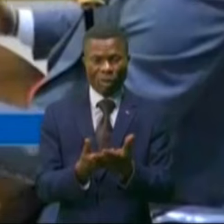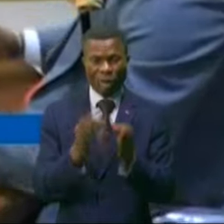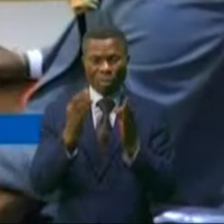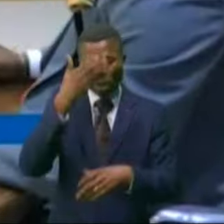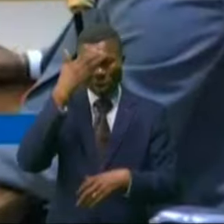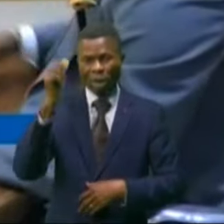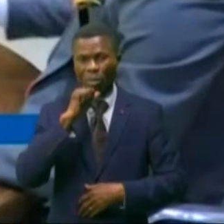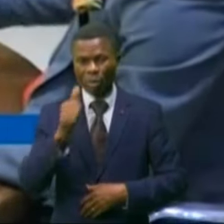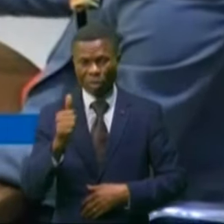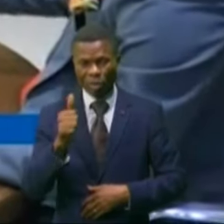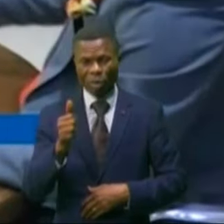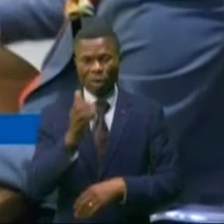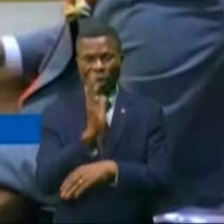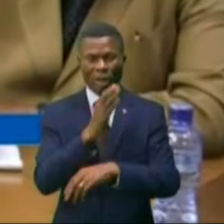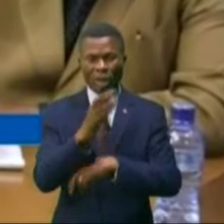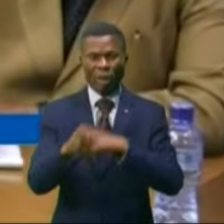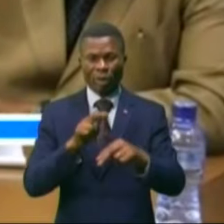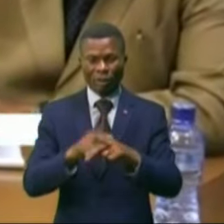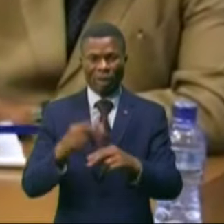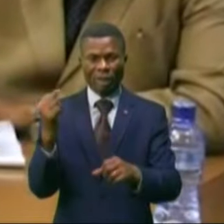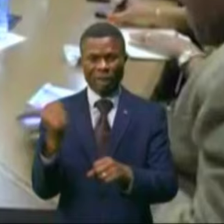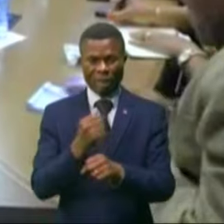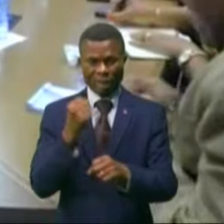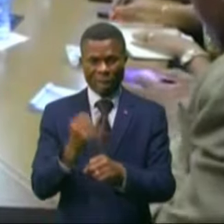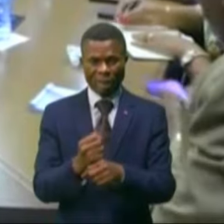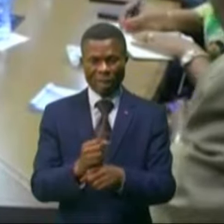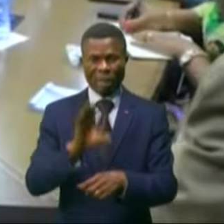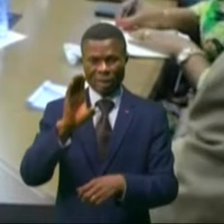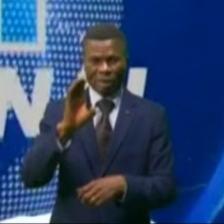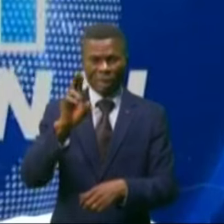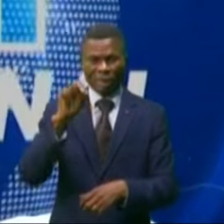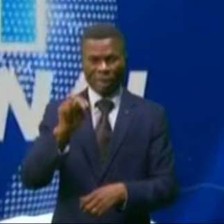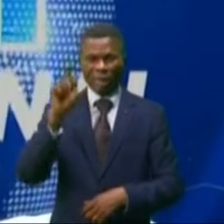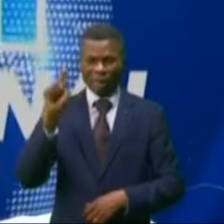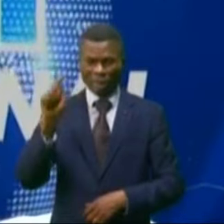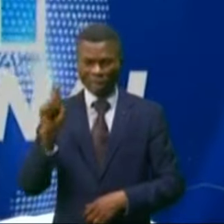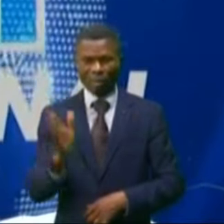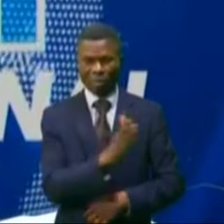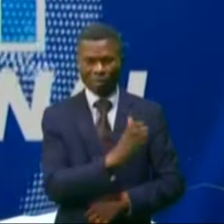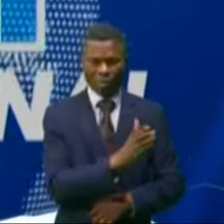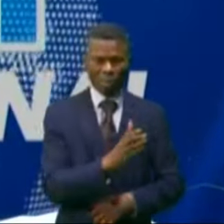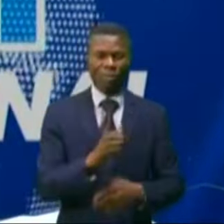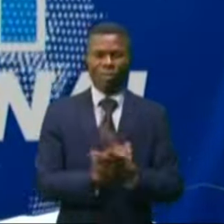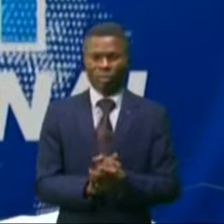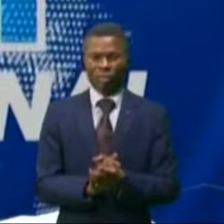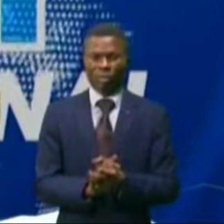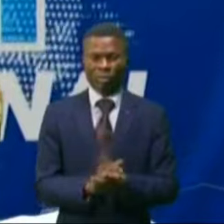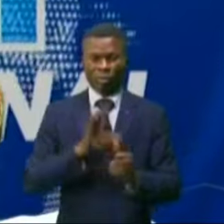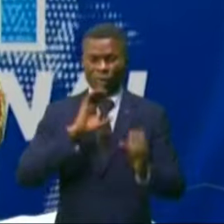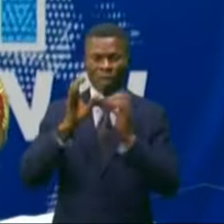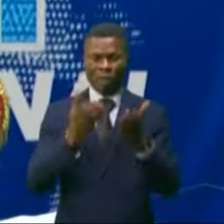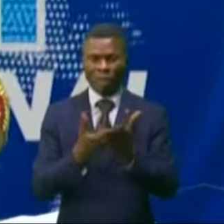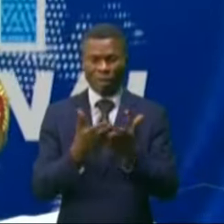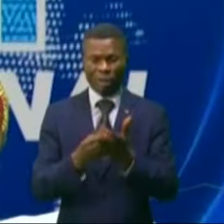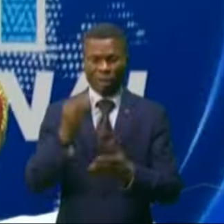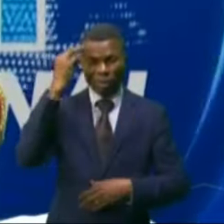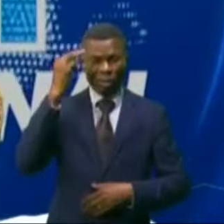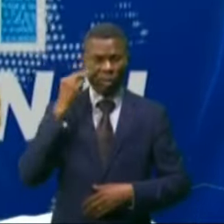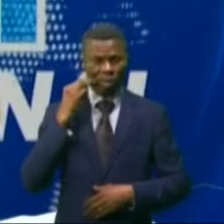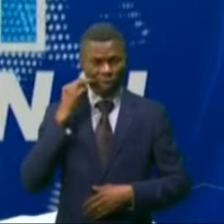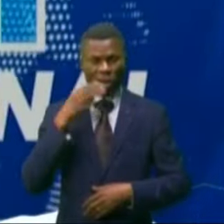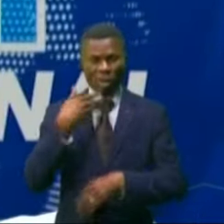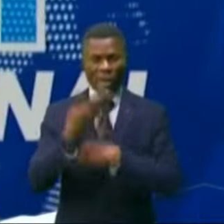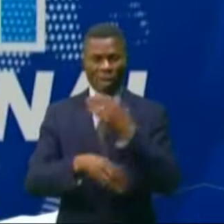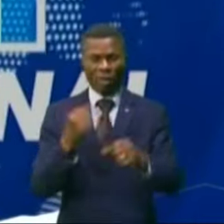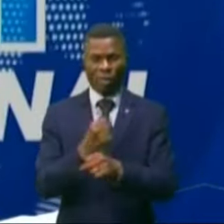oublier les conseils nationaux du travail, CNT. Et puis ce communiqué, le ministère de l'Emploi